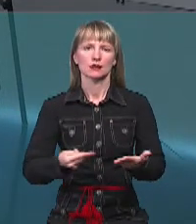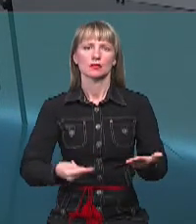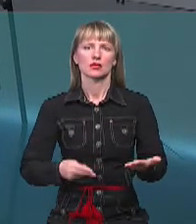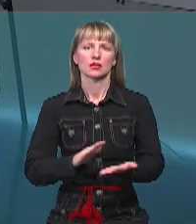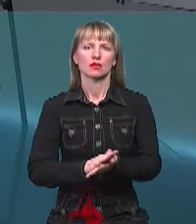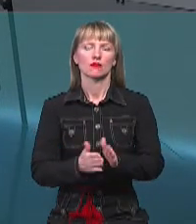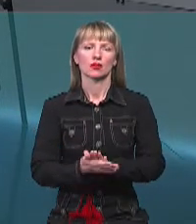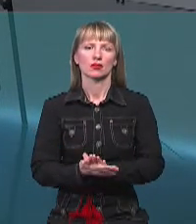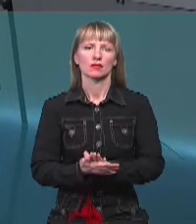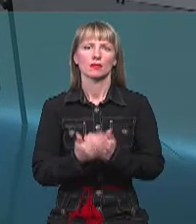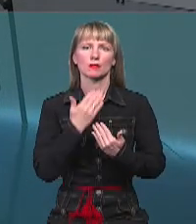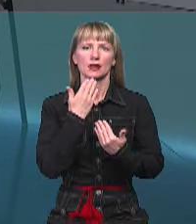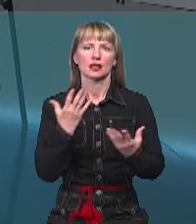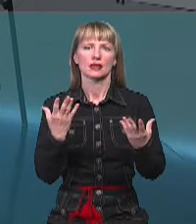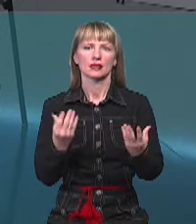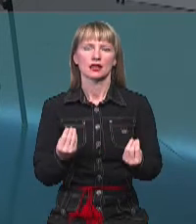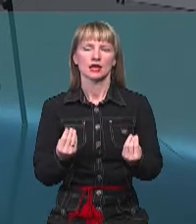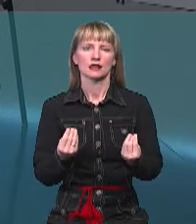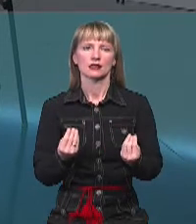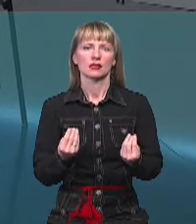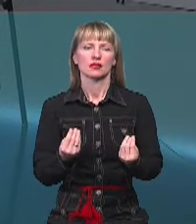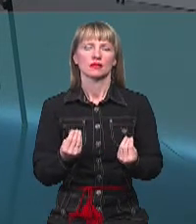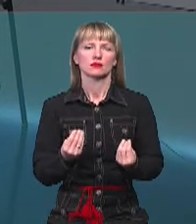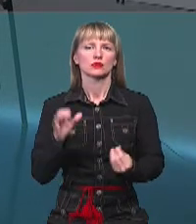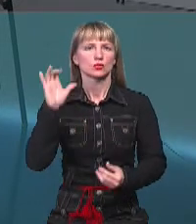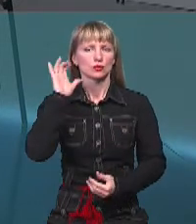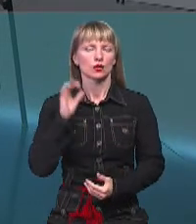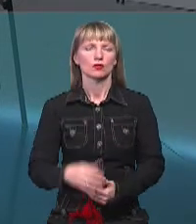заключення декларації, останній день або дедлайн. Отже, слухаємо Олега